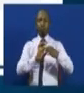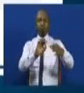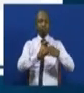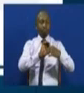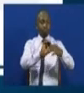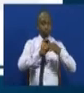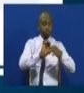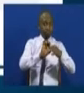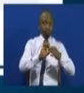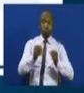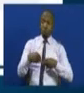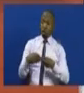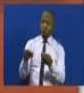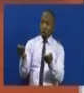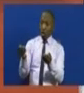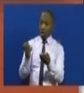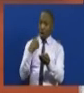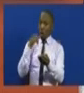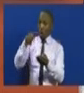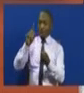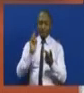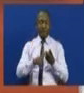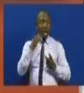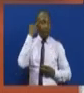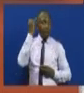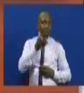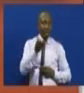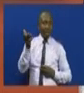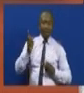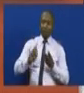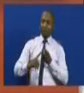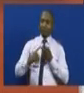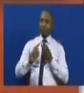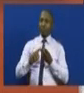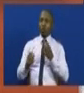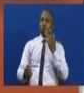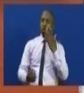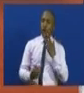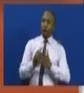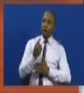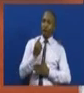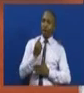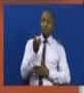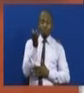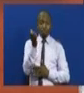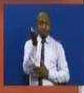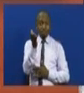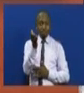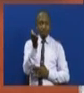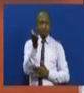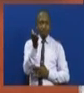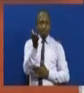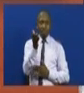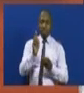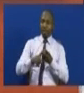wanazozitoa hizo dawa. Maoni mengine ambayo na kusomea usiku huu ni kutoka kwako wewe